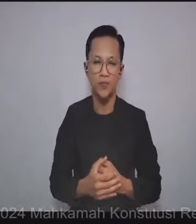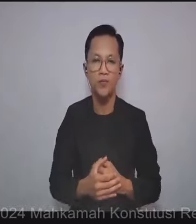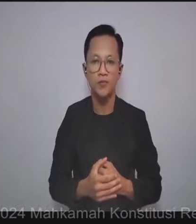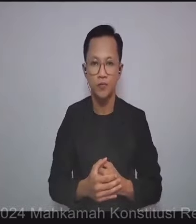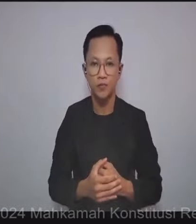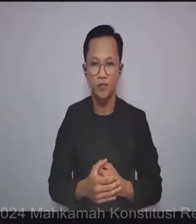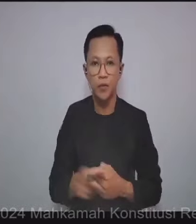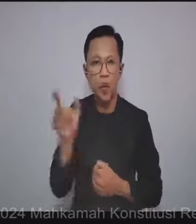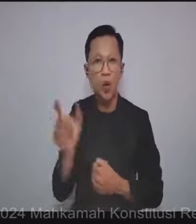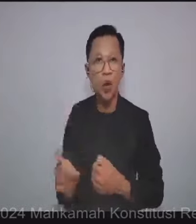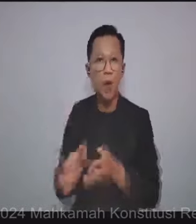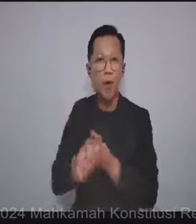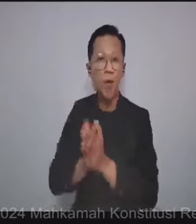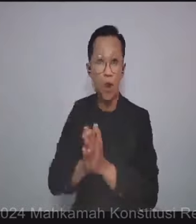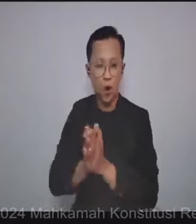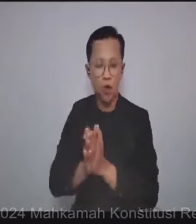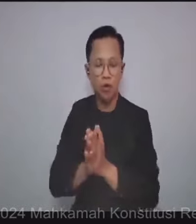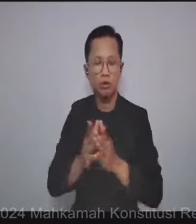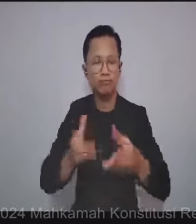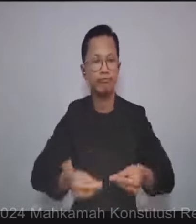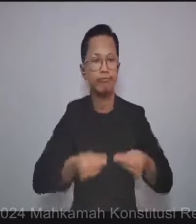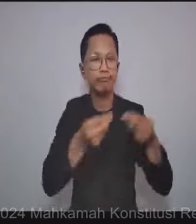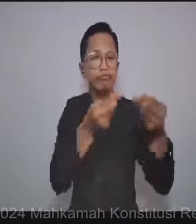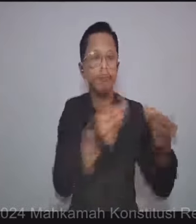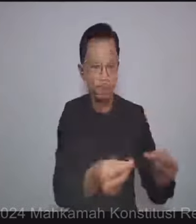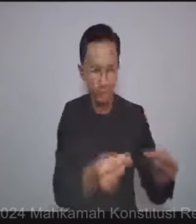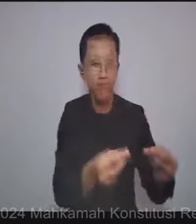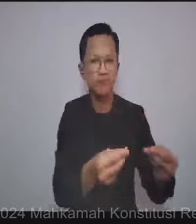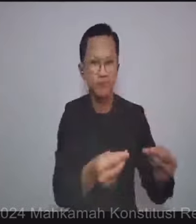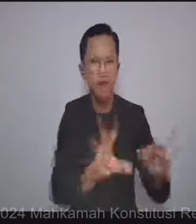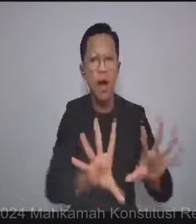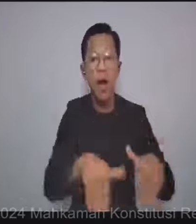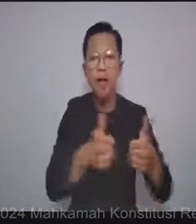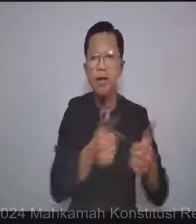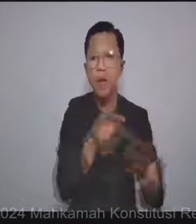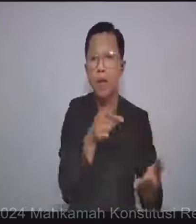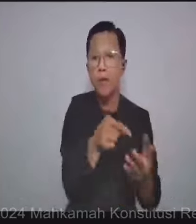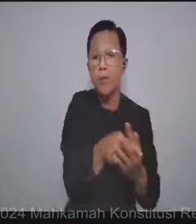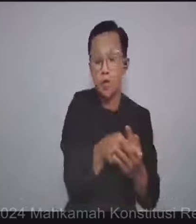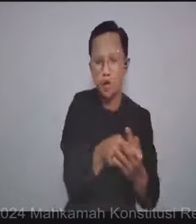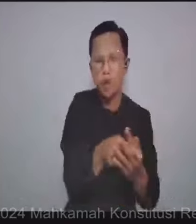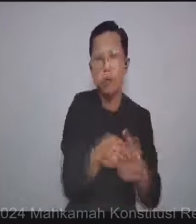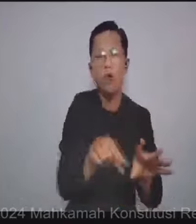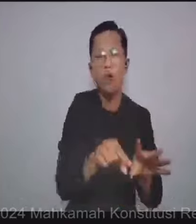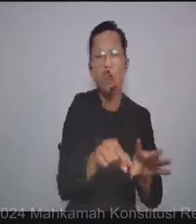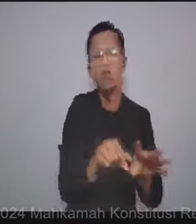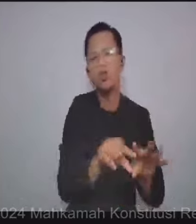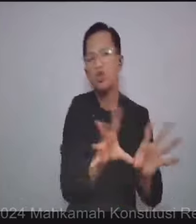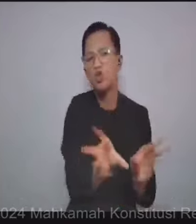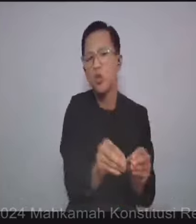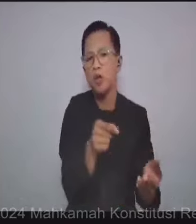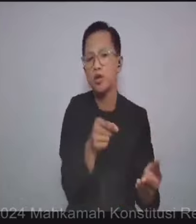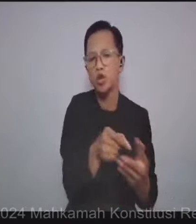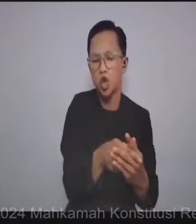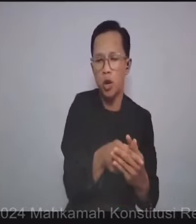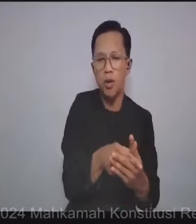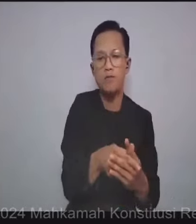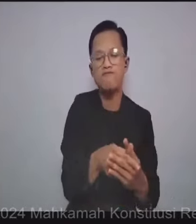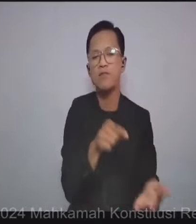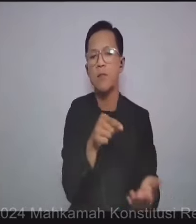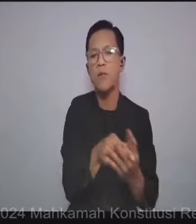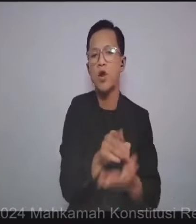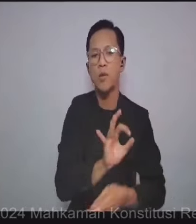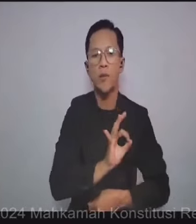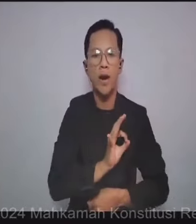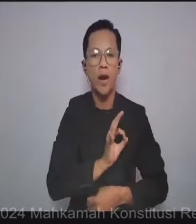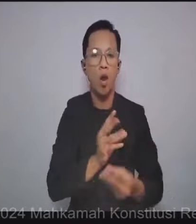mengajukan permohonan penyelesaian perselisihan hasil Pemilu terhadap penetapan perolehan suara hasil pemilu presiden dan wakil presiden tahun 2024 ke